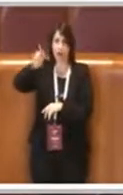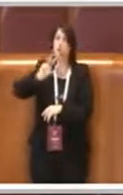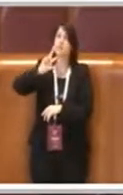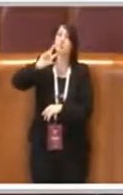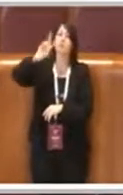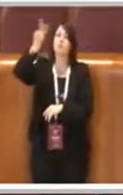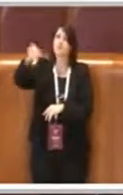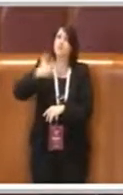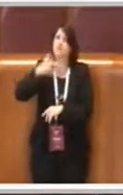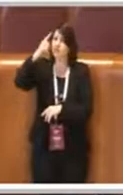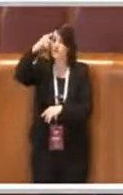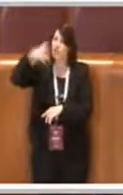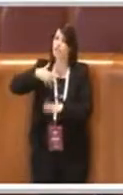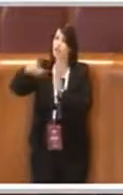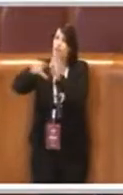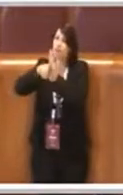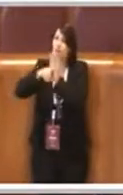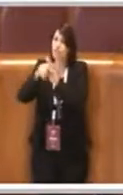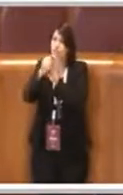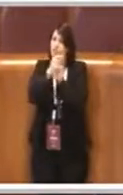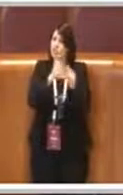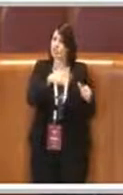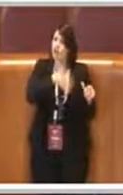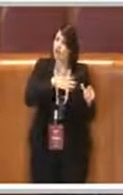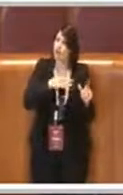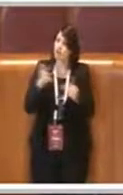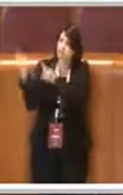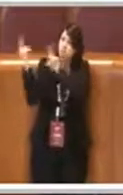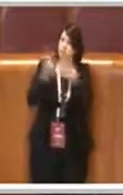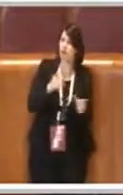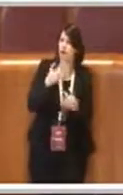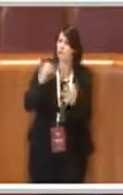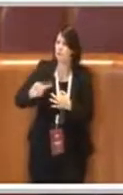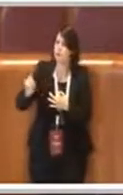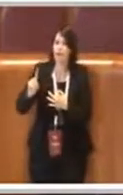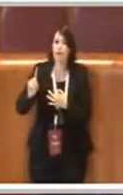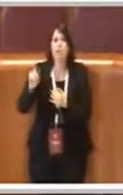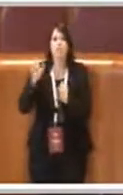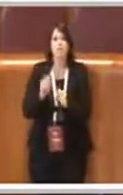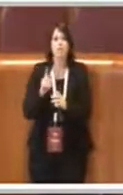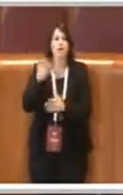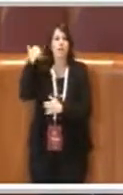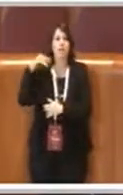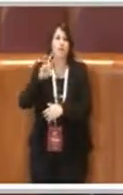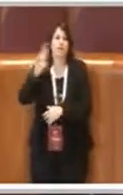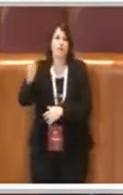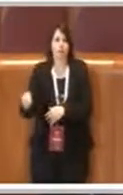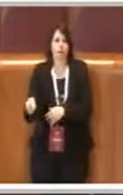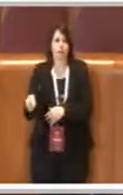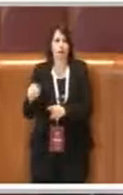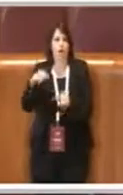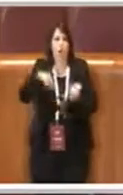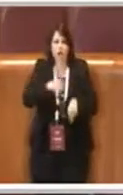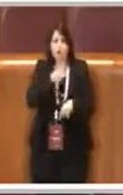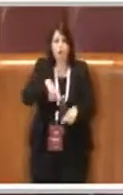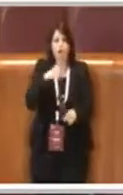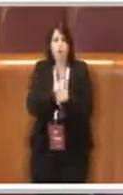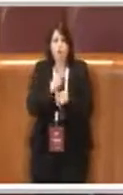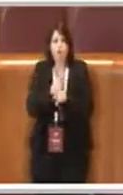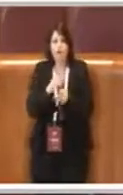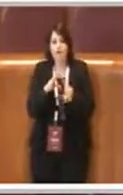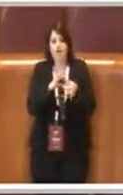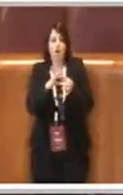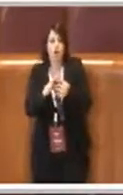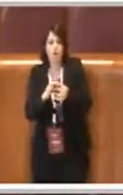stiamo dicendo che dobbiamo gestire, perché chiaramente per maturare questi provvedimenti ci vuole tempo, e guarda caso